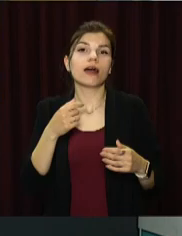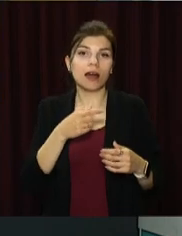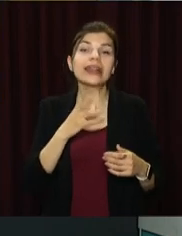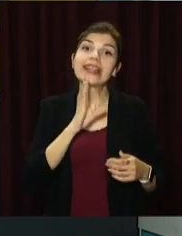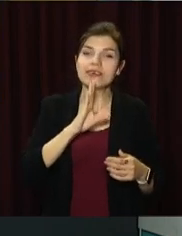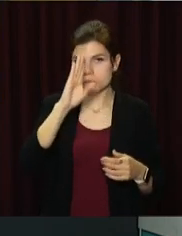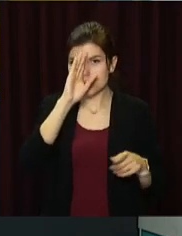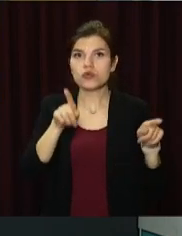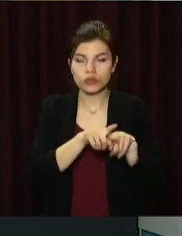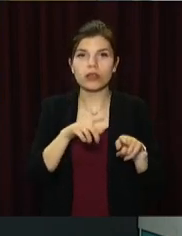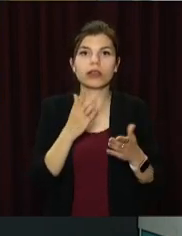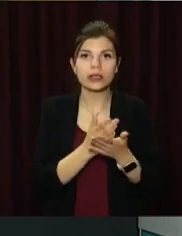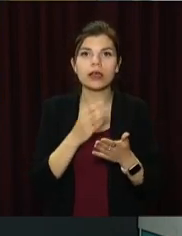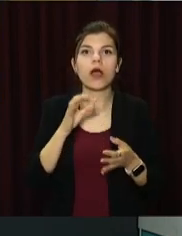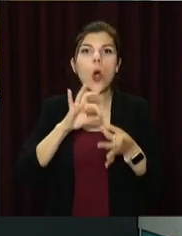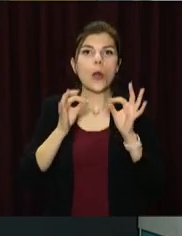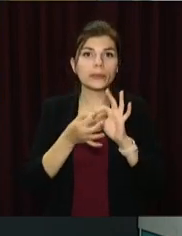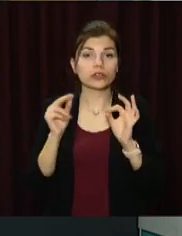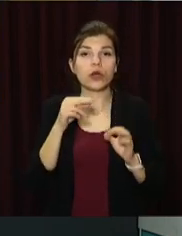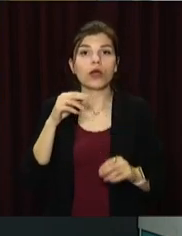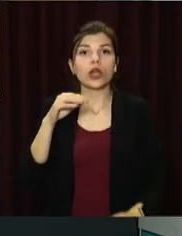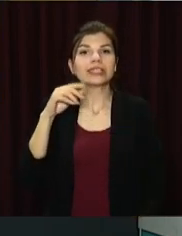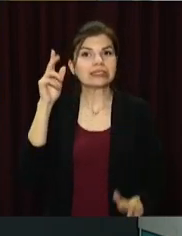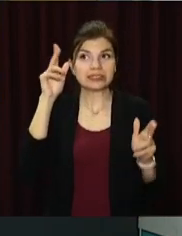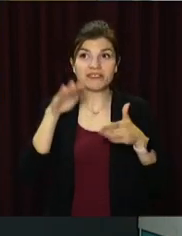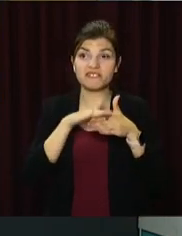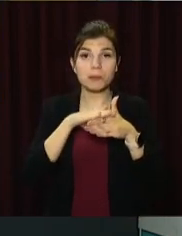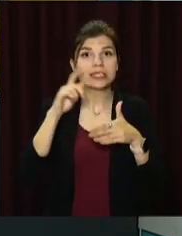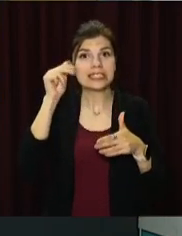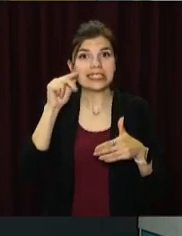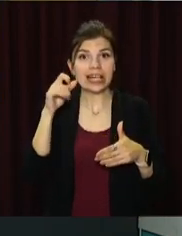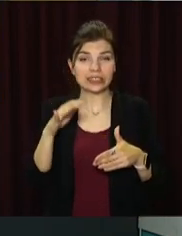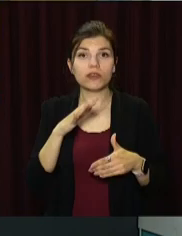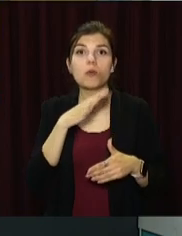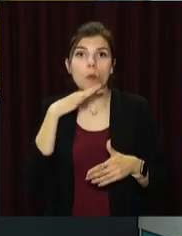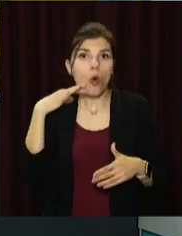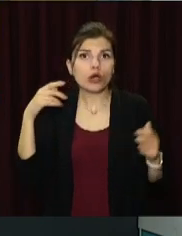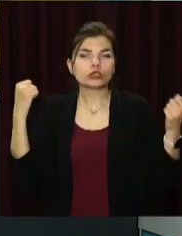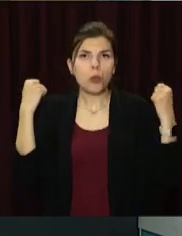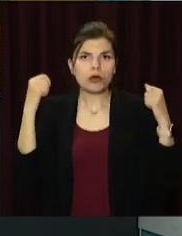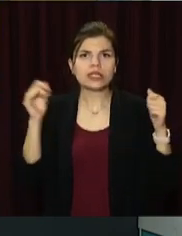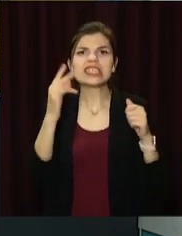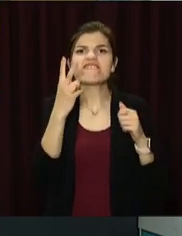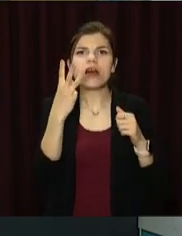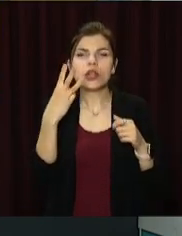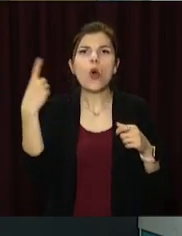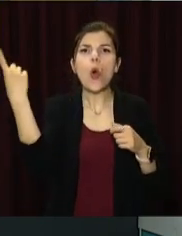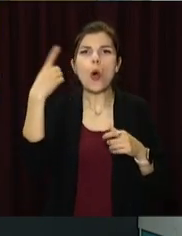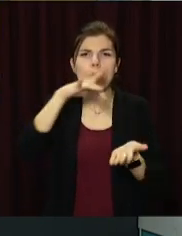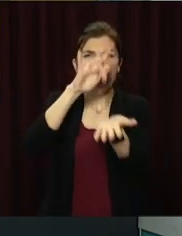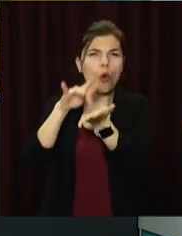призи олімпійського чемпіона Юрія Зайцева. На змагання приїхали понад 200 спортсменів із 23